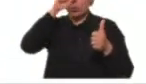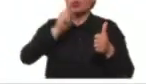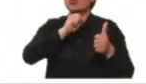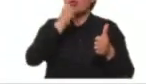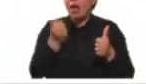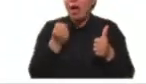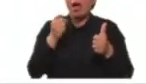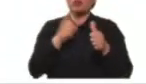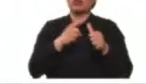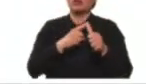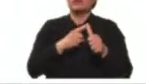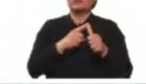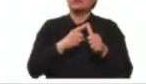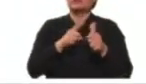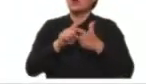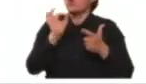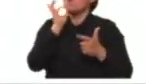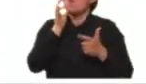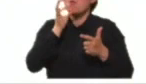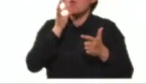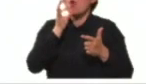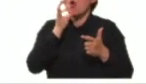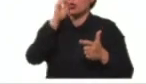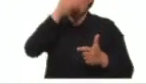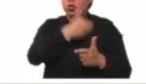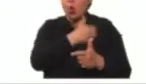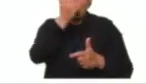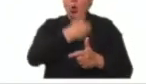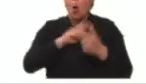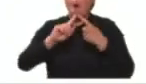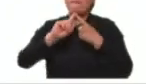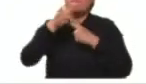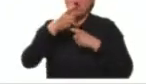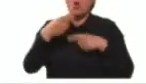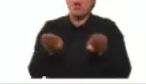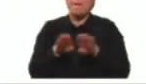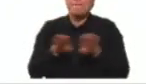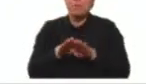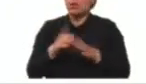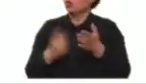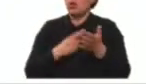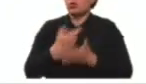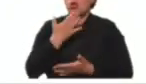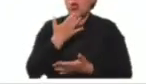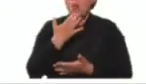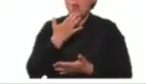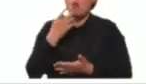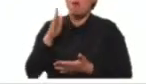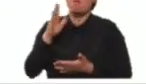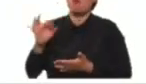seniorzy, a także młodzież szkolna szkół ponadpodstawowych. O tym się bardzo często nie mówi,